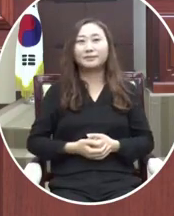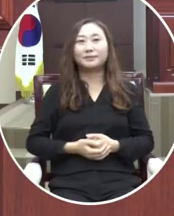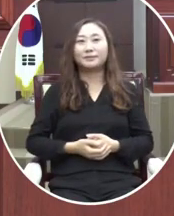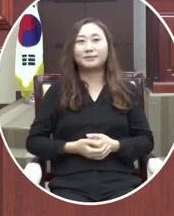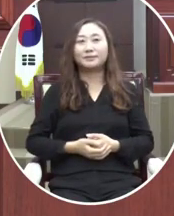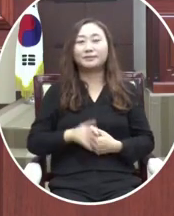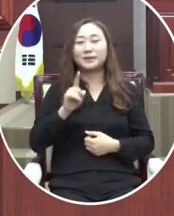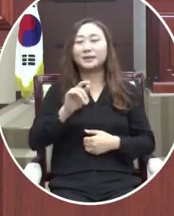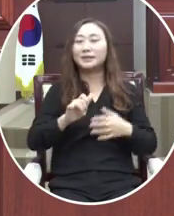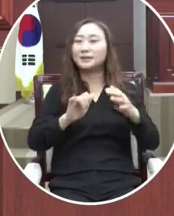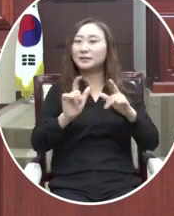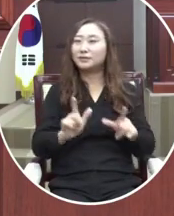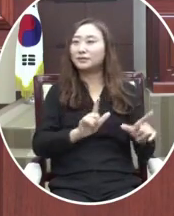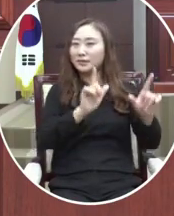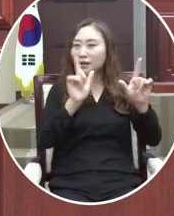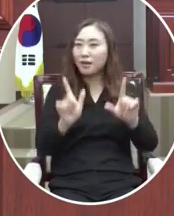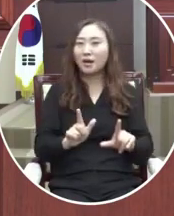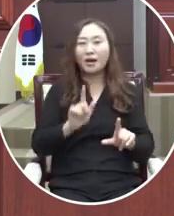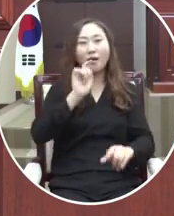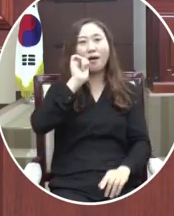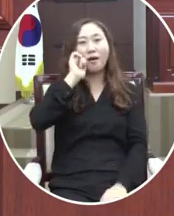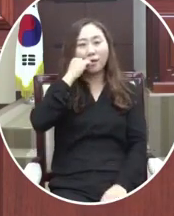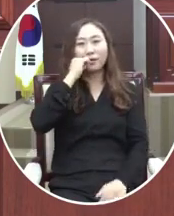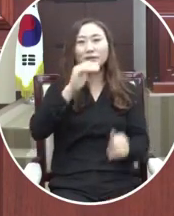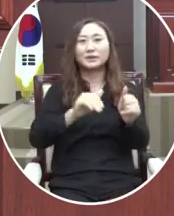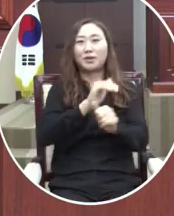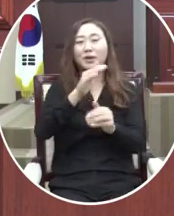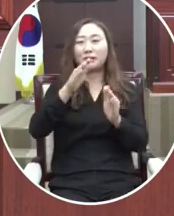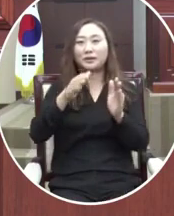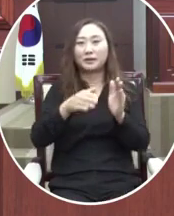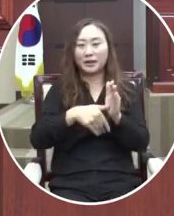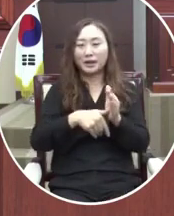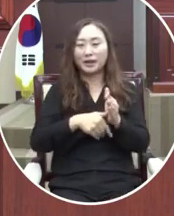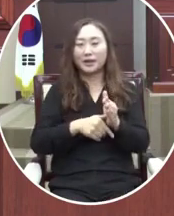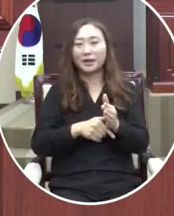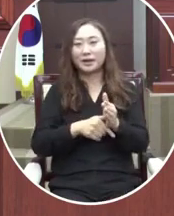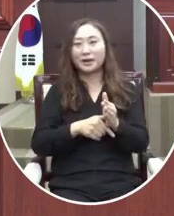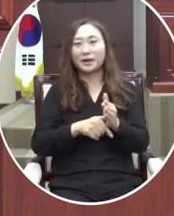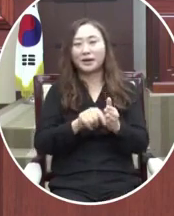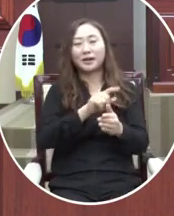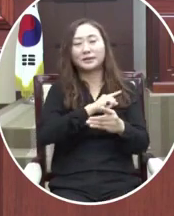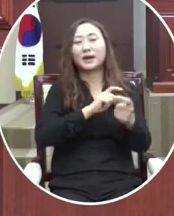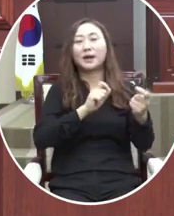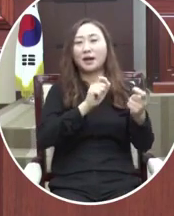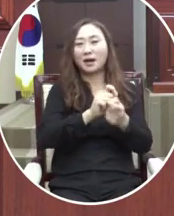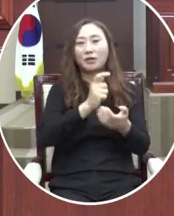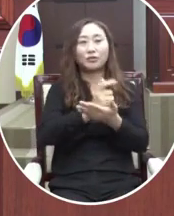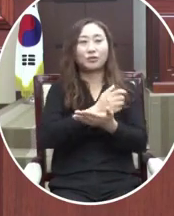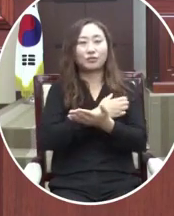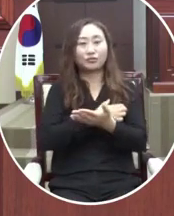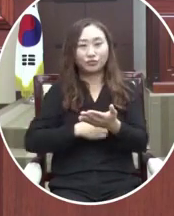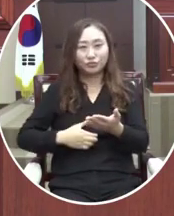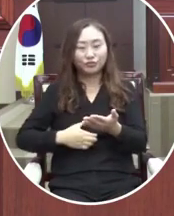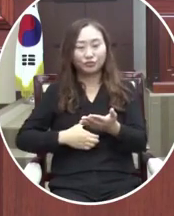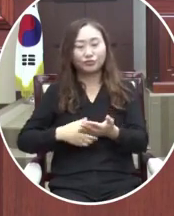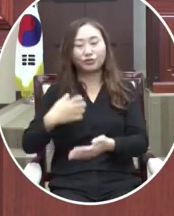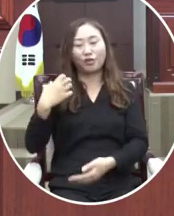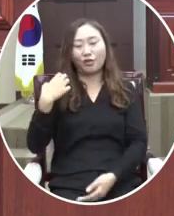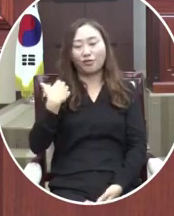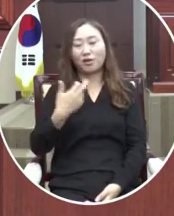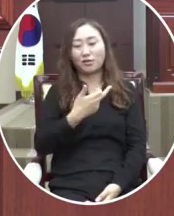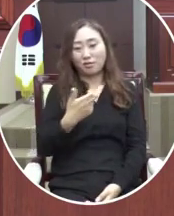이처럼 팍팍해지는 구민들의 삶 속에서 구민들과 가장 가까운 거리에 있는 노원구의 역할은 그 어느 때보다